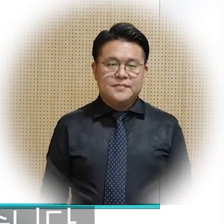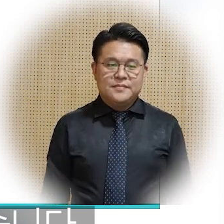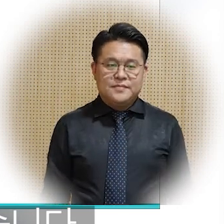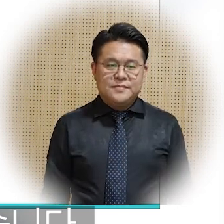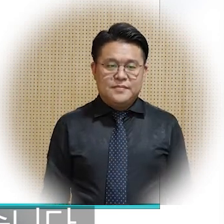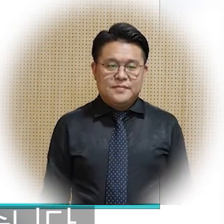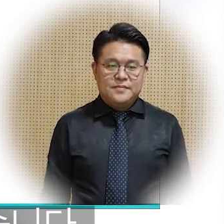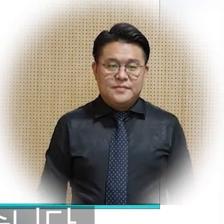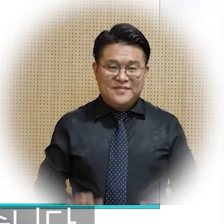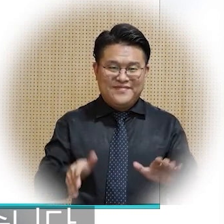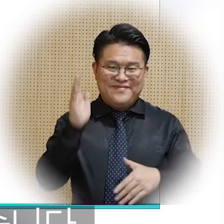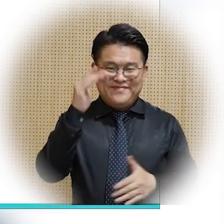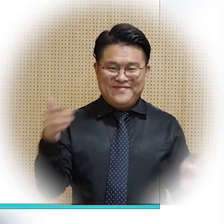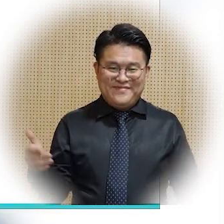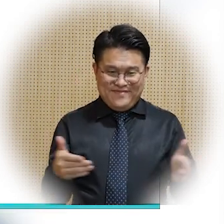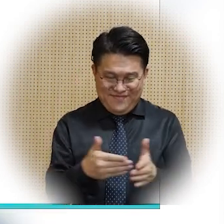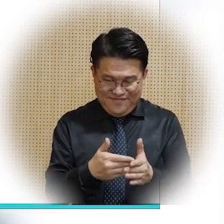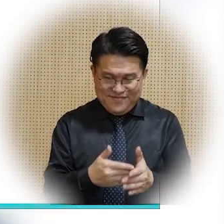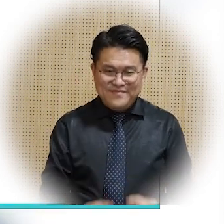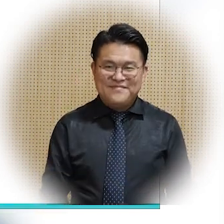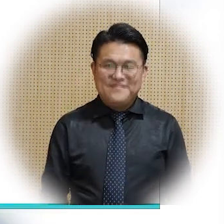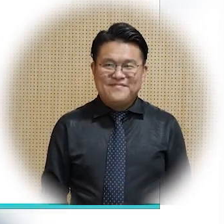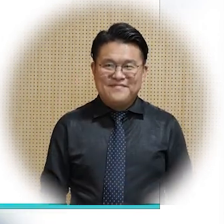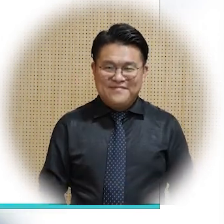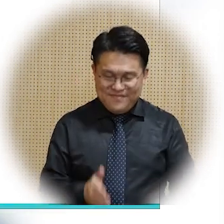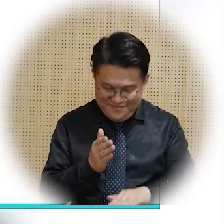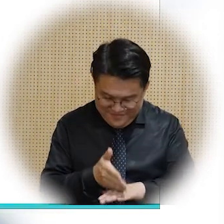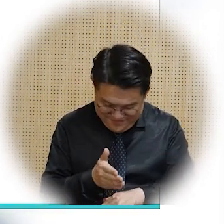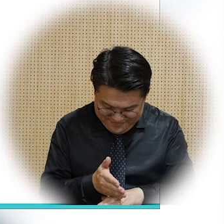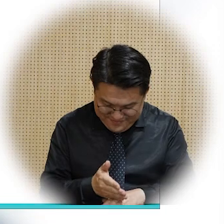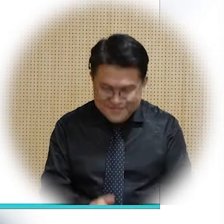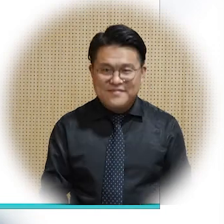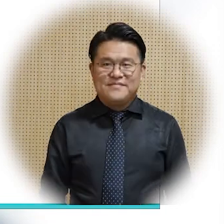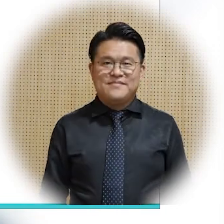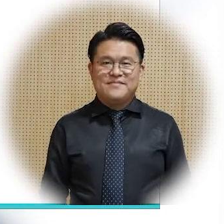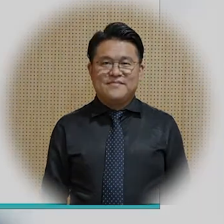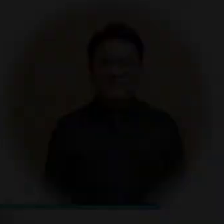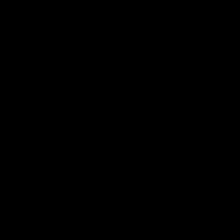방법들을 이제 소개를 해드렸습니다. 네, 그럼 여기서 강의 마치도록 하겠습니다. 감사합니다.